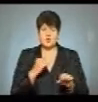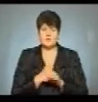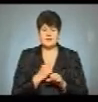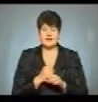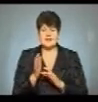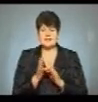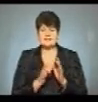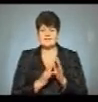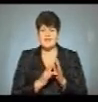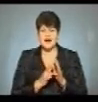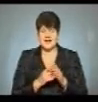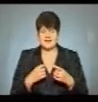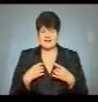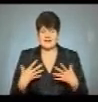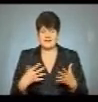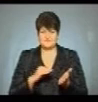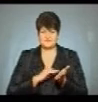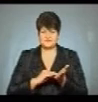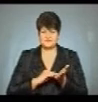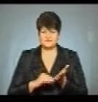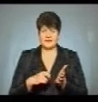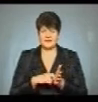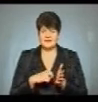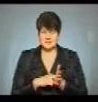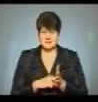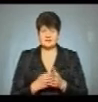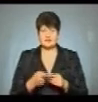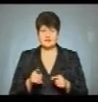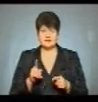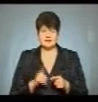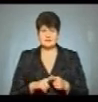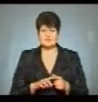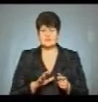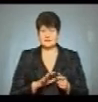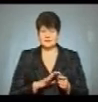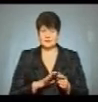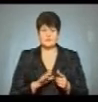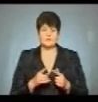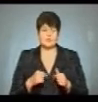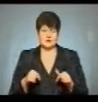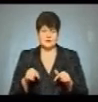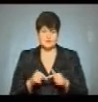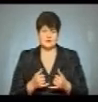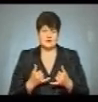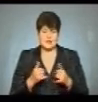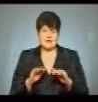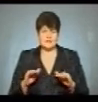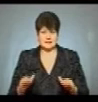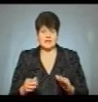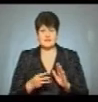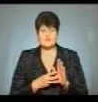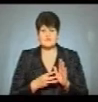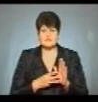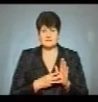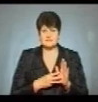листівки. Табір відбувся в архікатедральному соборі непорочного зачаття Пресвятої Богородиці. Організували його для дітей віком від 7 до